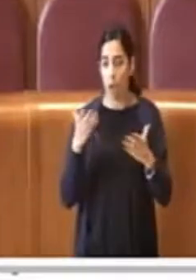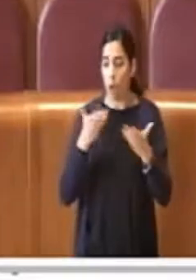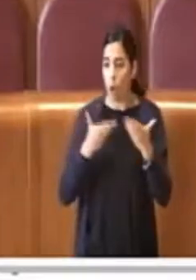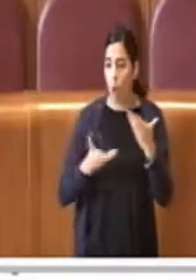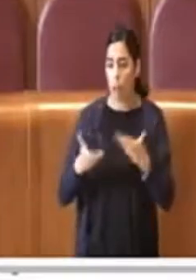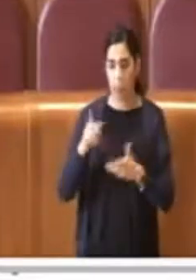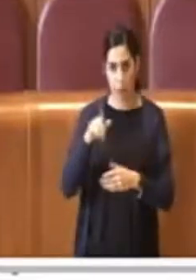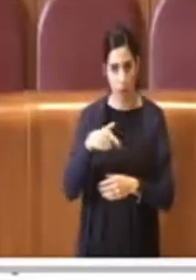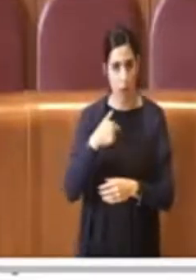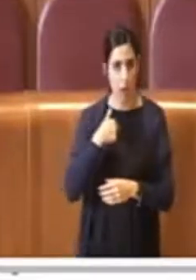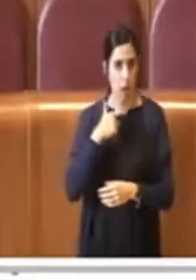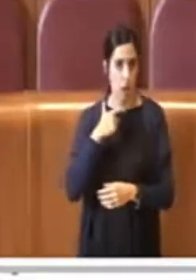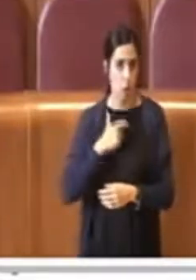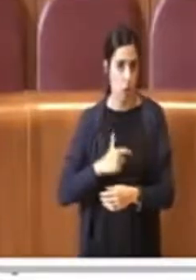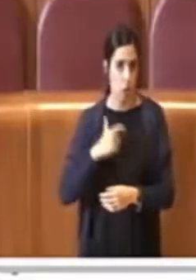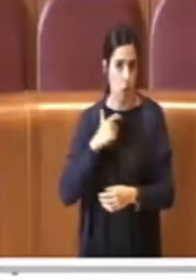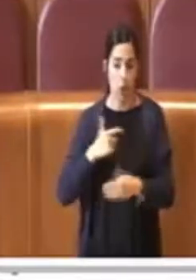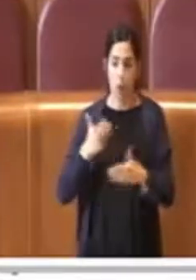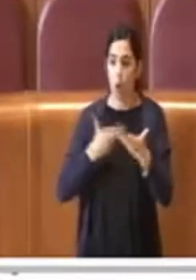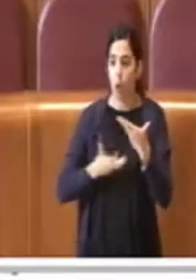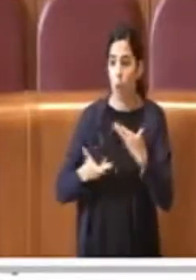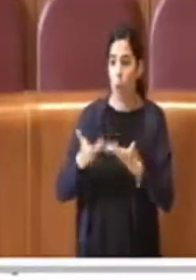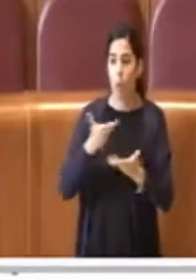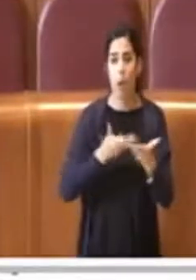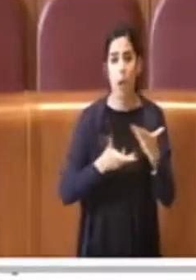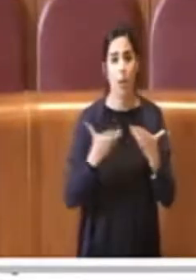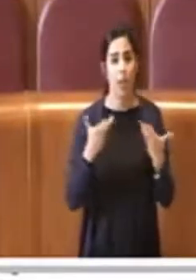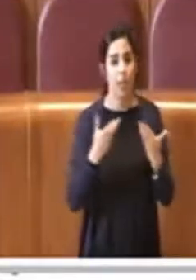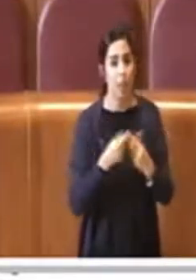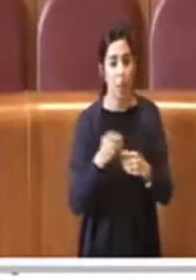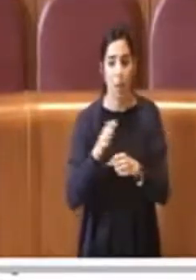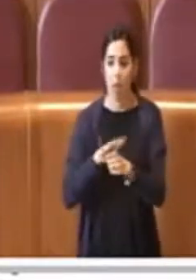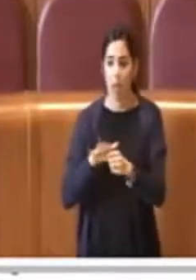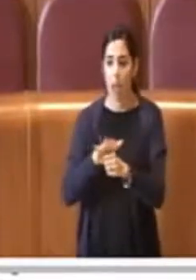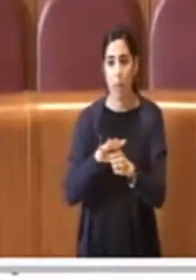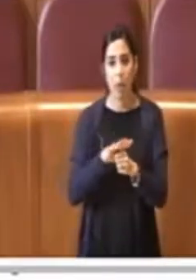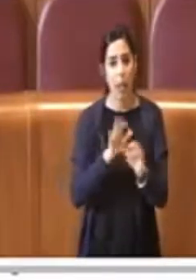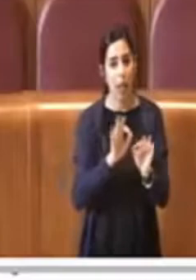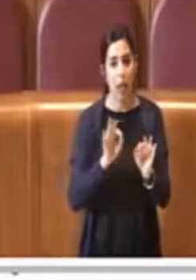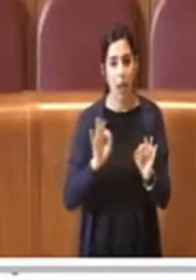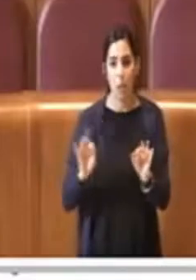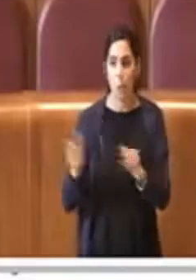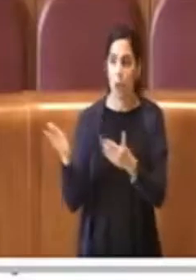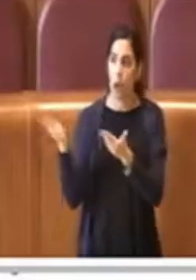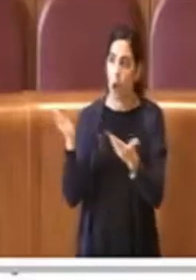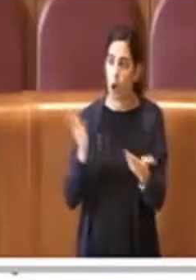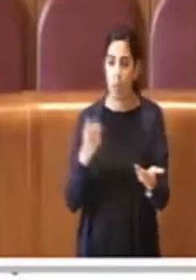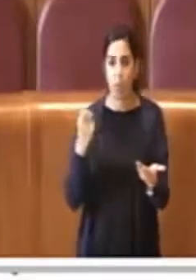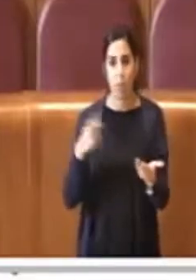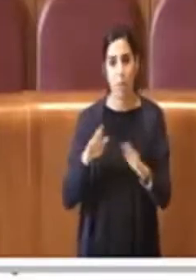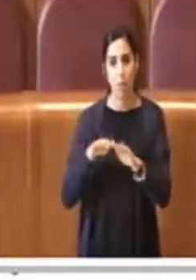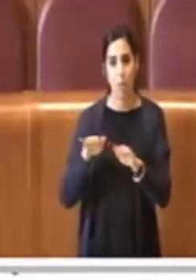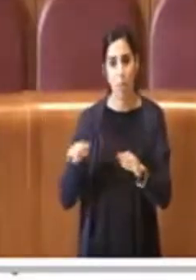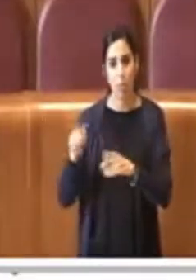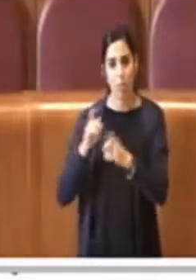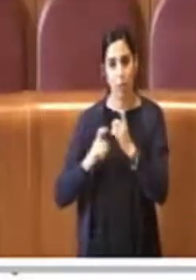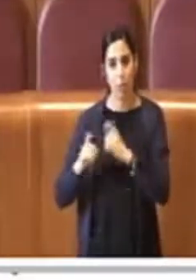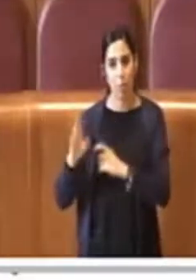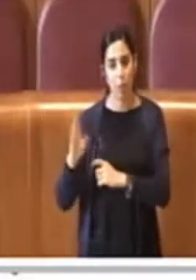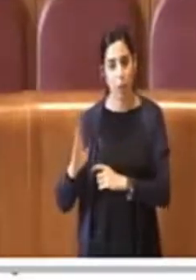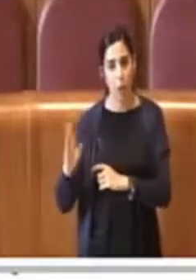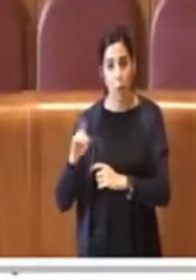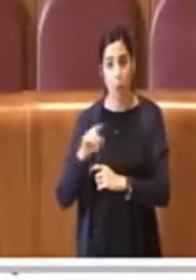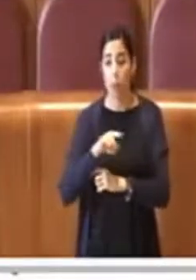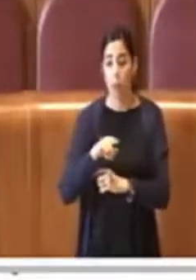personale con alcune delle famiglie che ospitano questi bambini e che sono effettivamente in